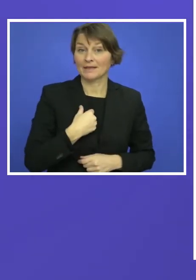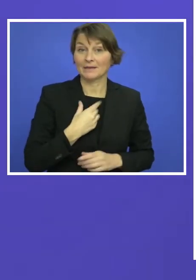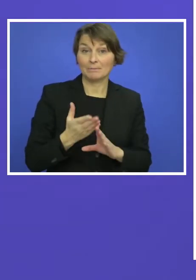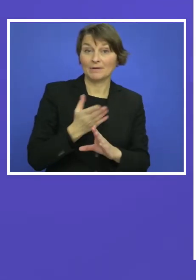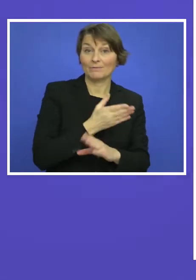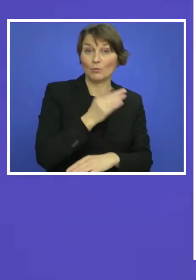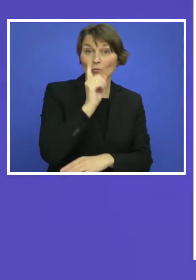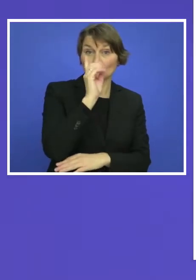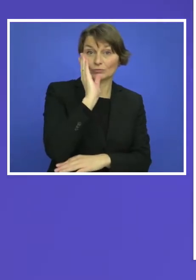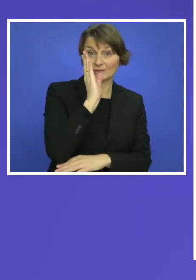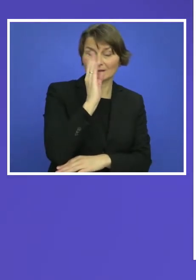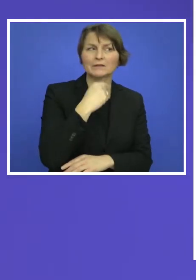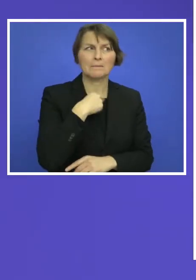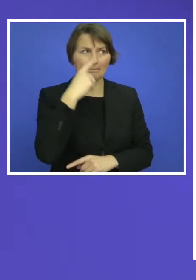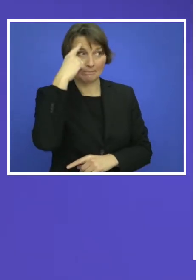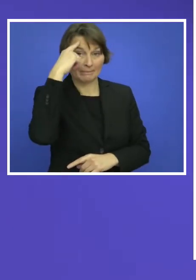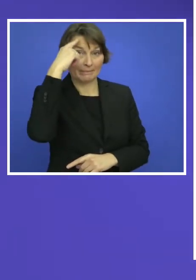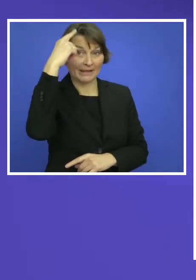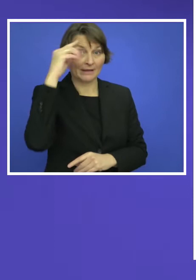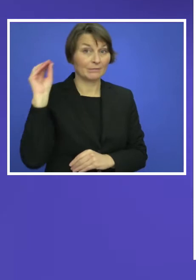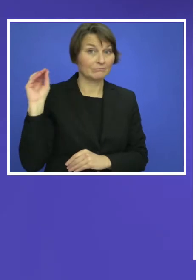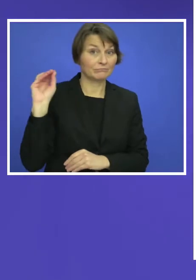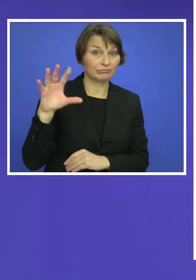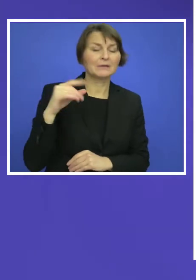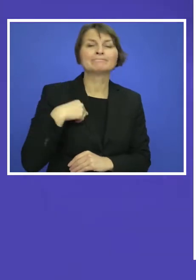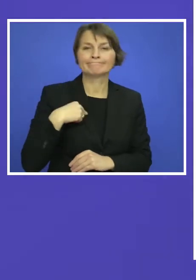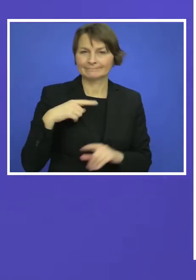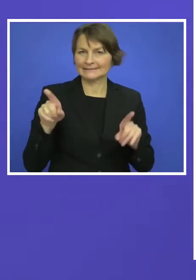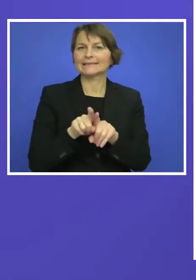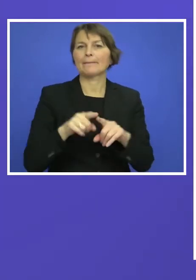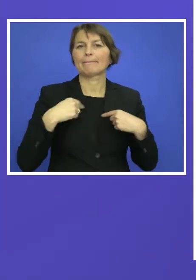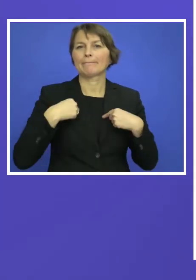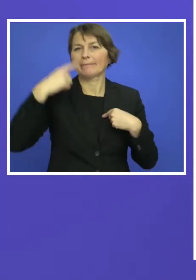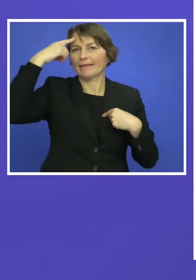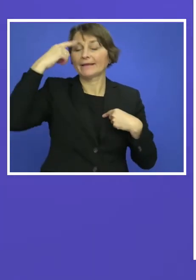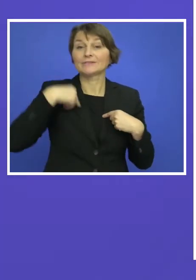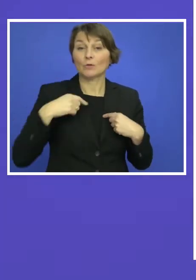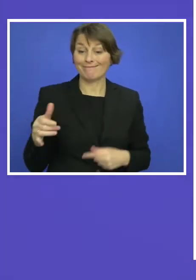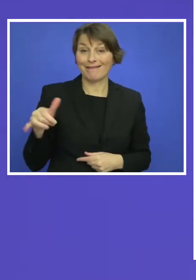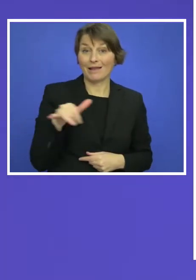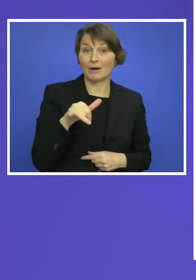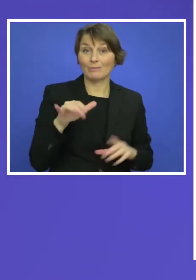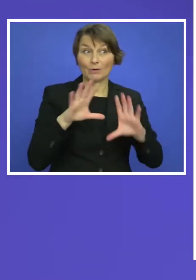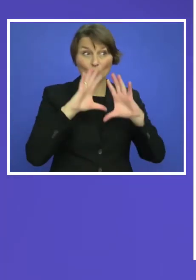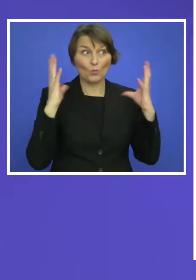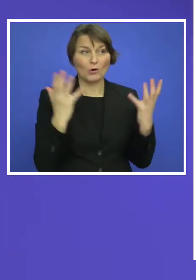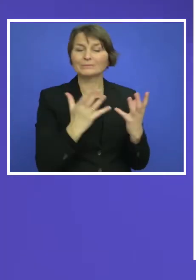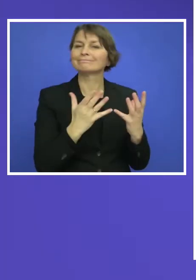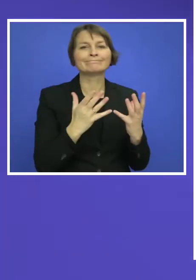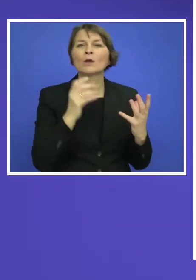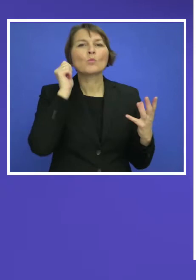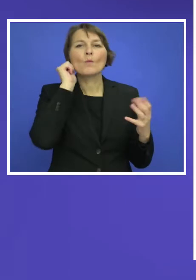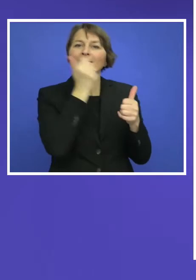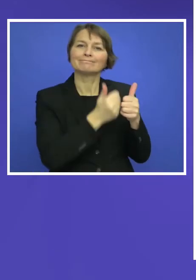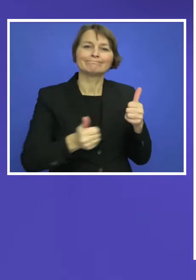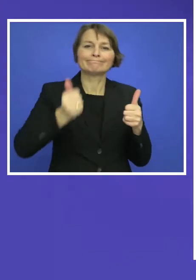المؤسسات الاعلاميه الكبرى انها تكون تحتل دور في بناء السياسه الاعلاميه لها. فاحنا محتاجين فعلا نركز على ان لازم تكون